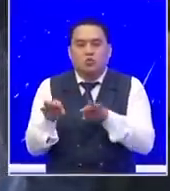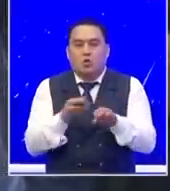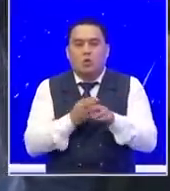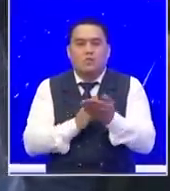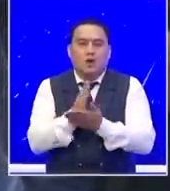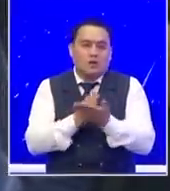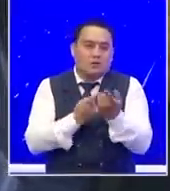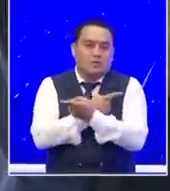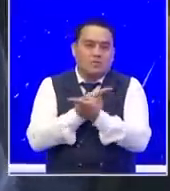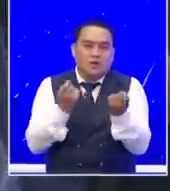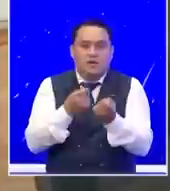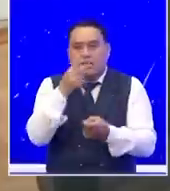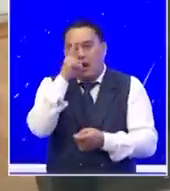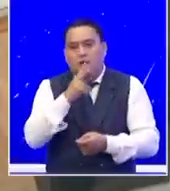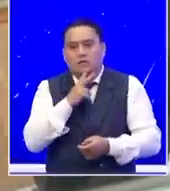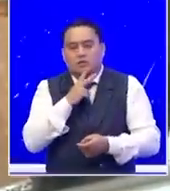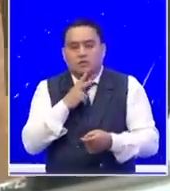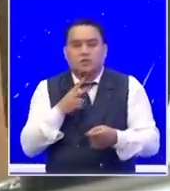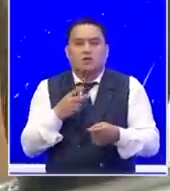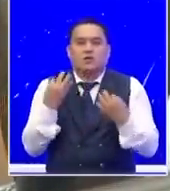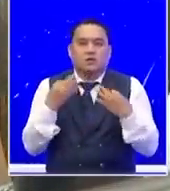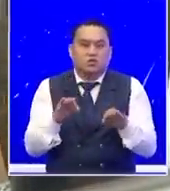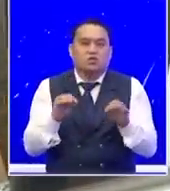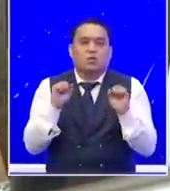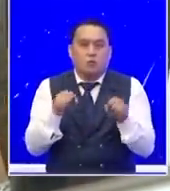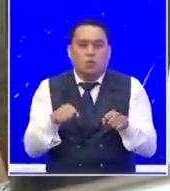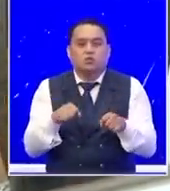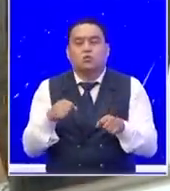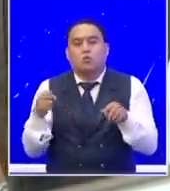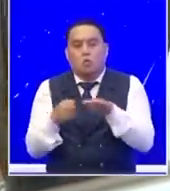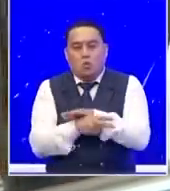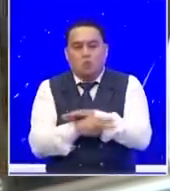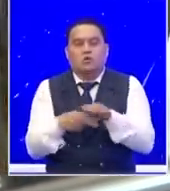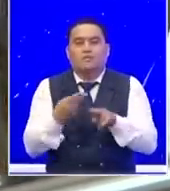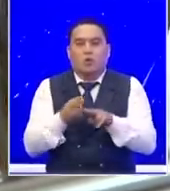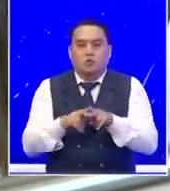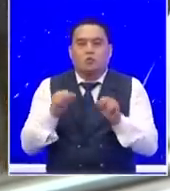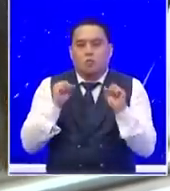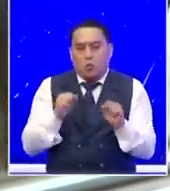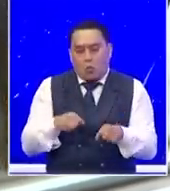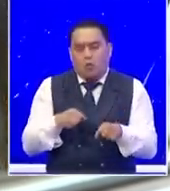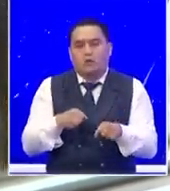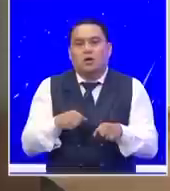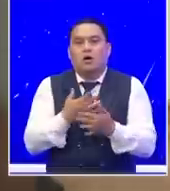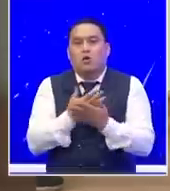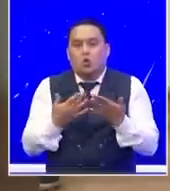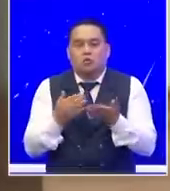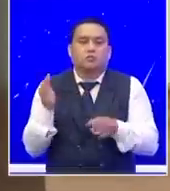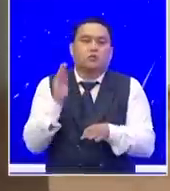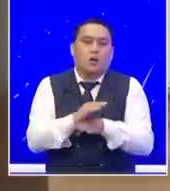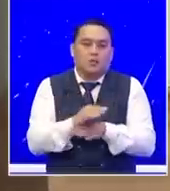ақпарынша мемлекетімізде 2 ай мерзімге өтпелі кезең енгізілді. Енді мигранттар 10 шілдеге дейін Қазақстан Республикасы қандай да бір